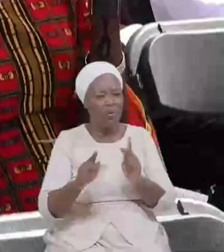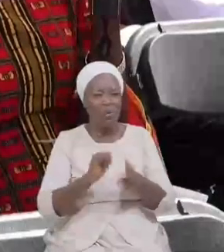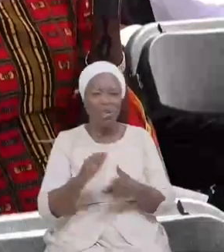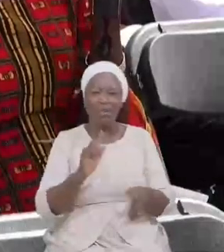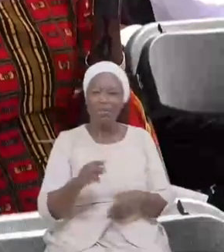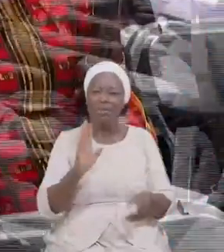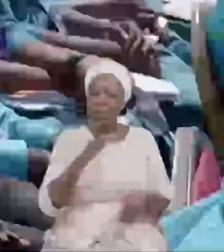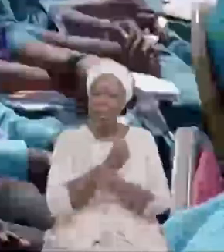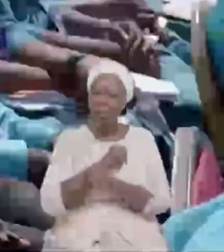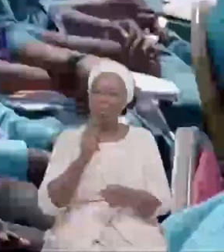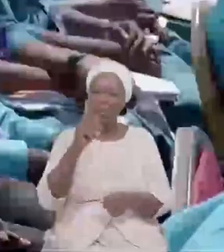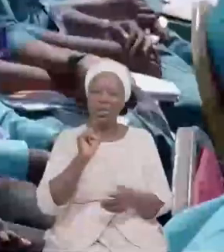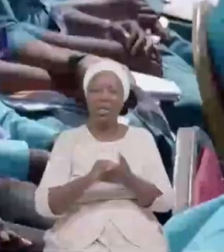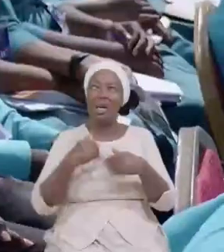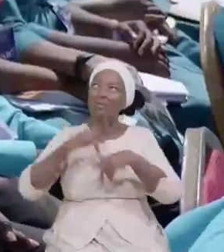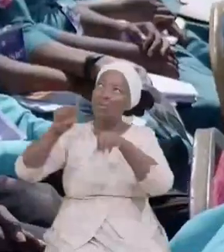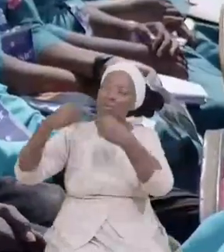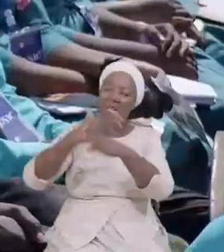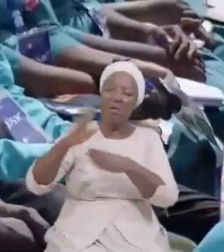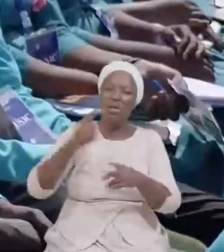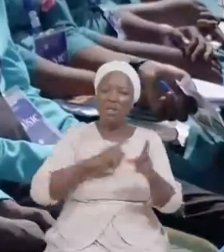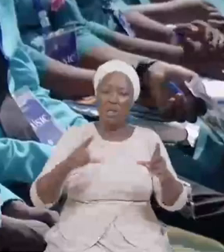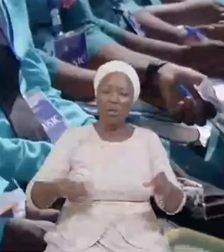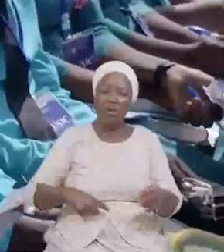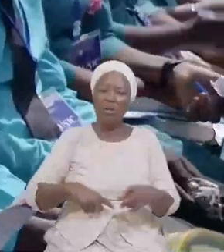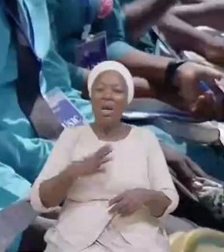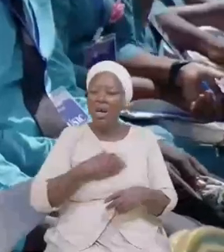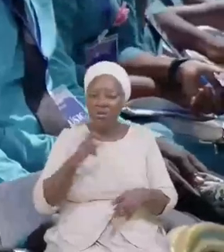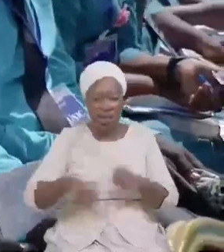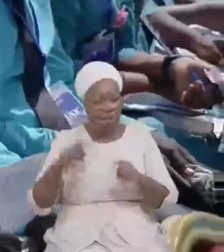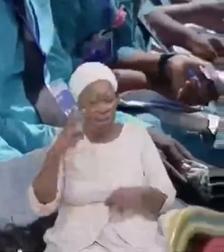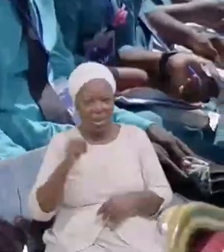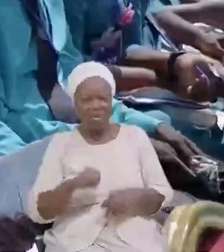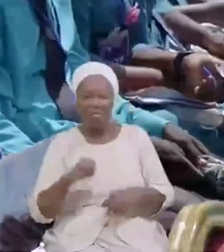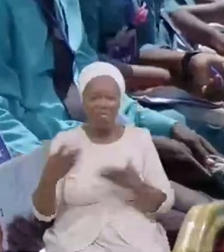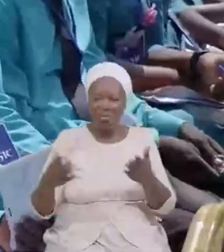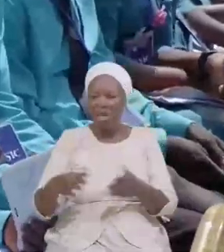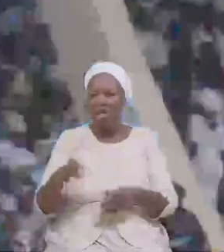sont partis, le Seigneur va les ramener. J'ai dit, le Seigneur va les ramener.